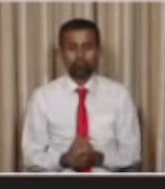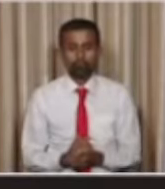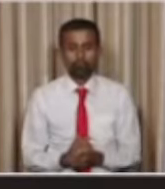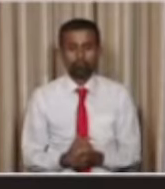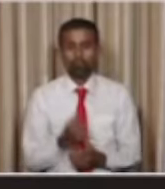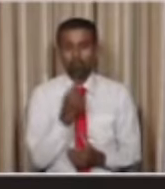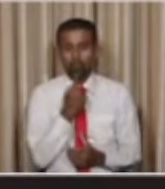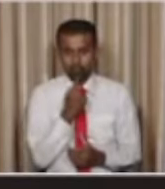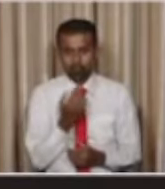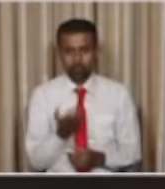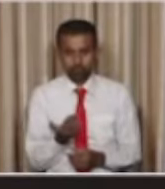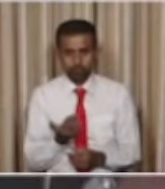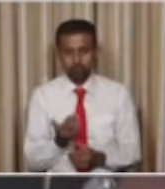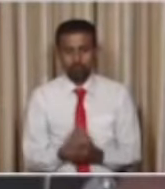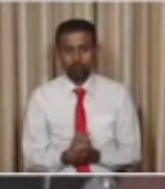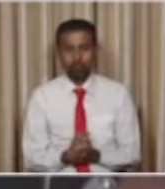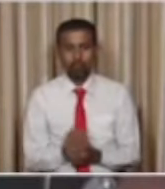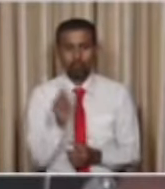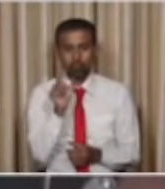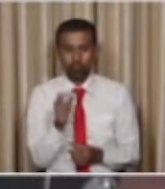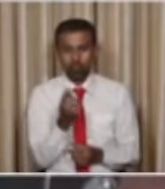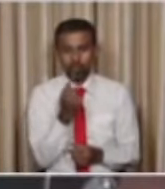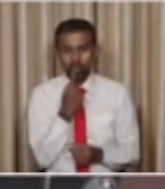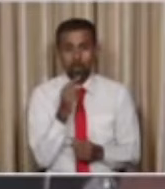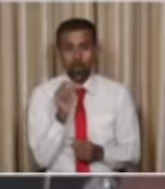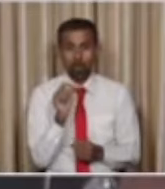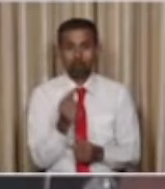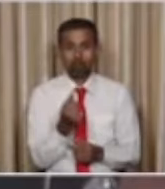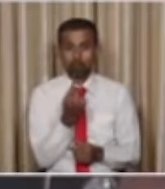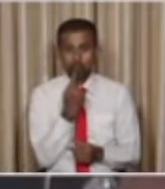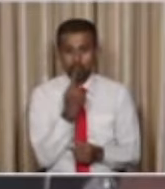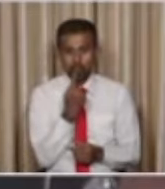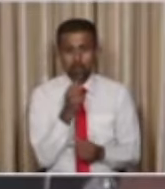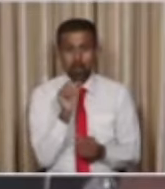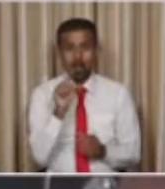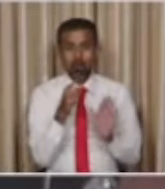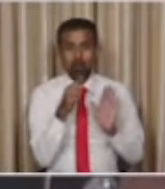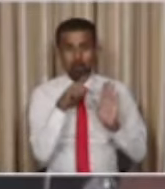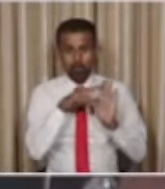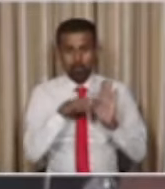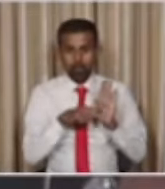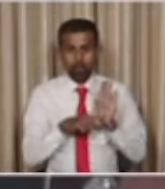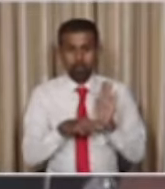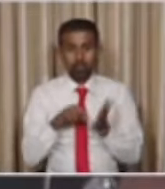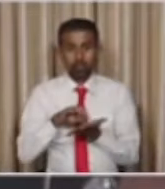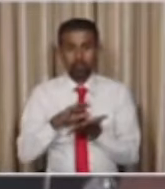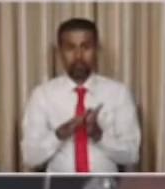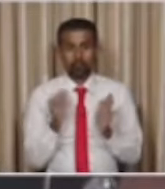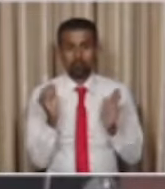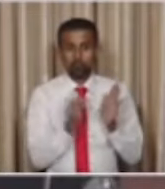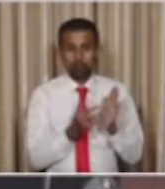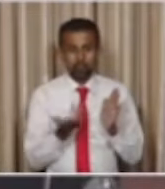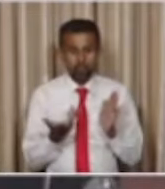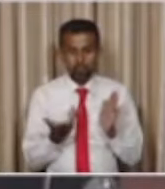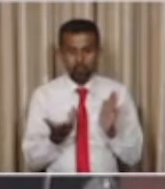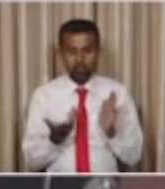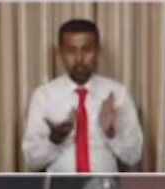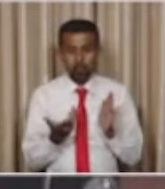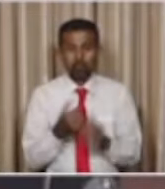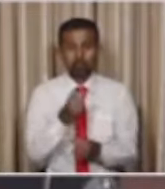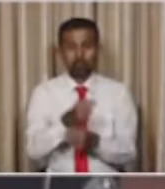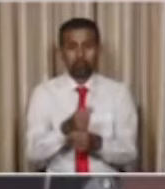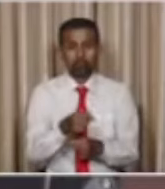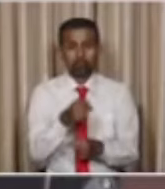ඔව් කිරියල මහත්තයා කියන්නේ ඔබතුමා කියනෝ නන්ලයිස්තු ඔබතුමා කියනෝ නන්ලයිස්තු ගැන ස්ථාවර නියෝග වල නැහැ ස්ථාවර නියෝගයේදී